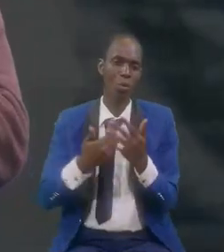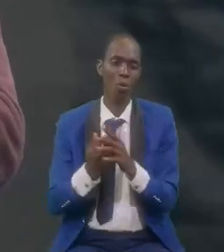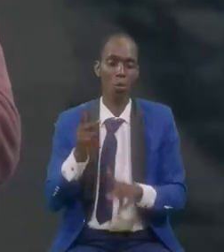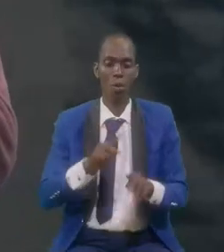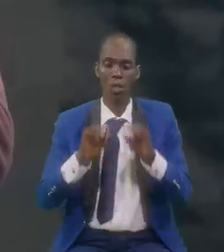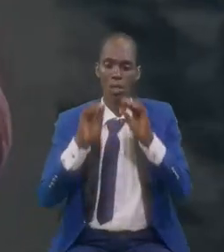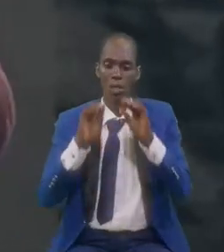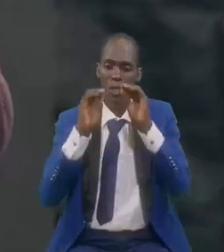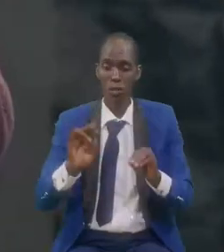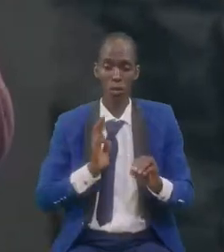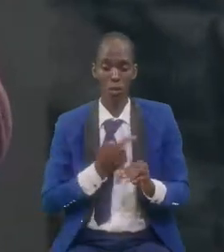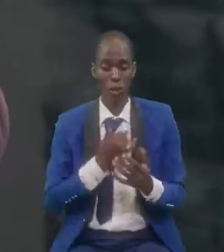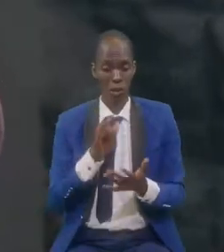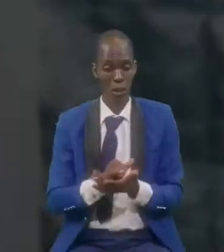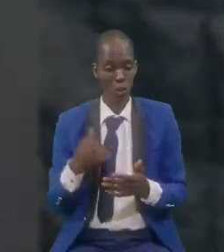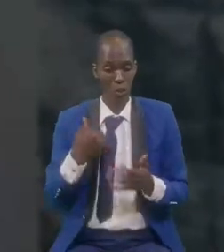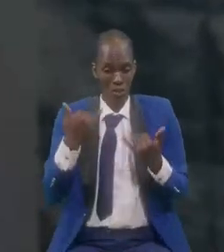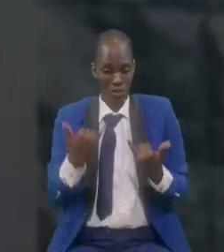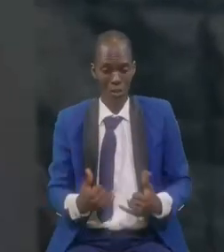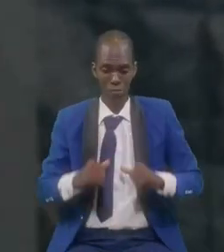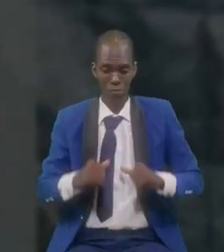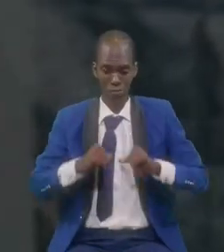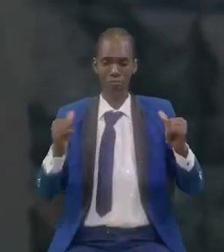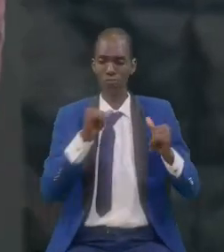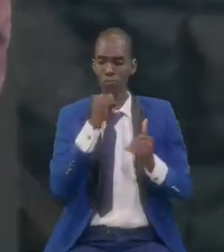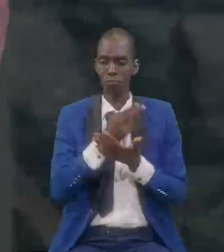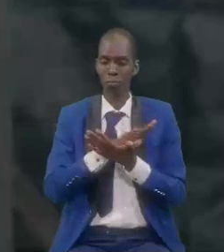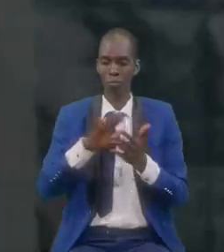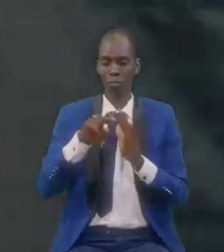nous enseigne à renoncer à l'impiété